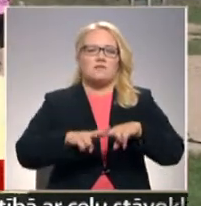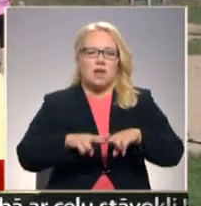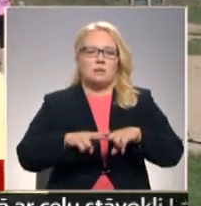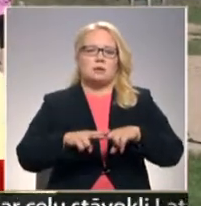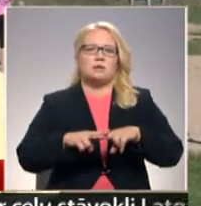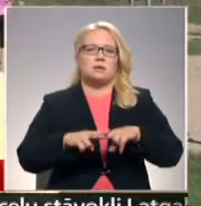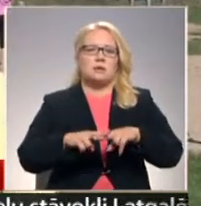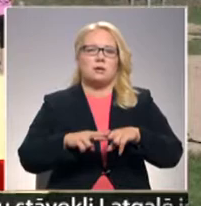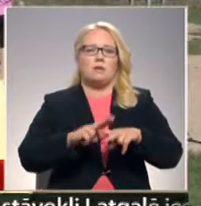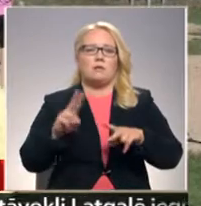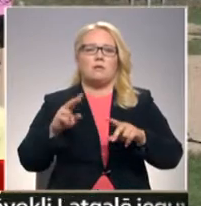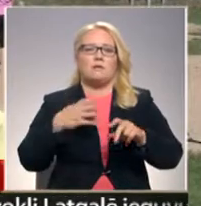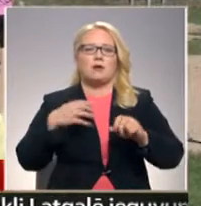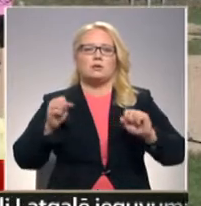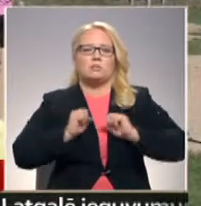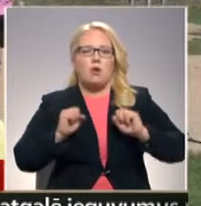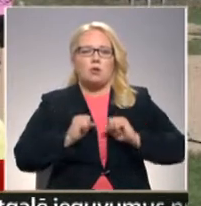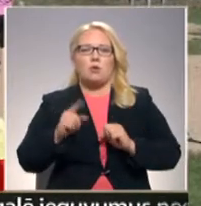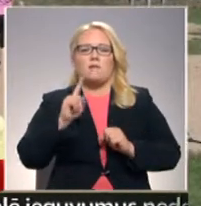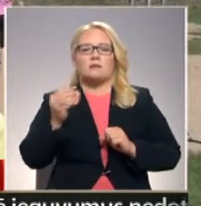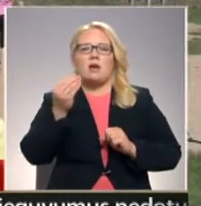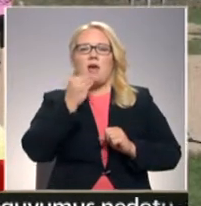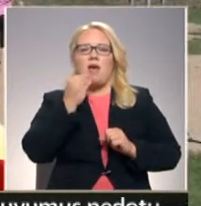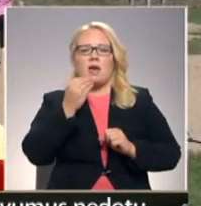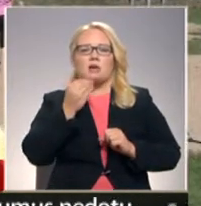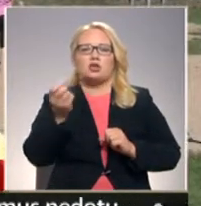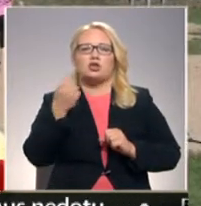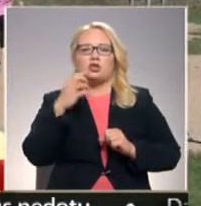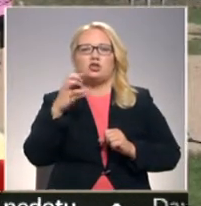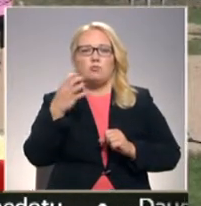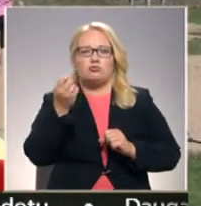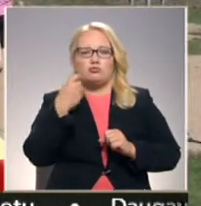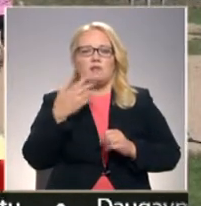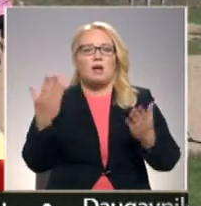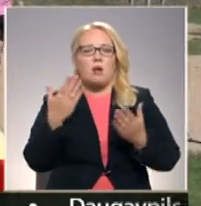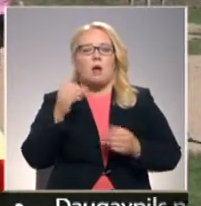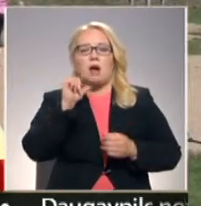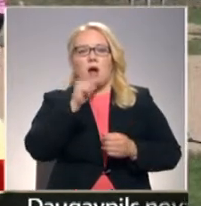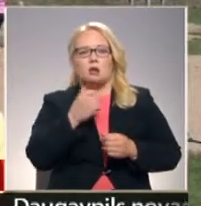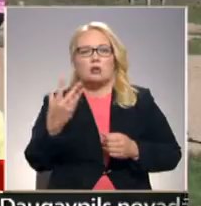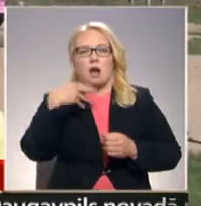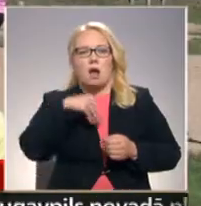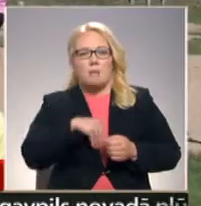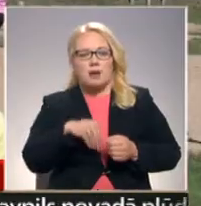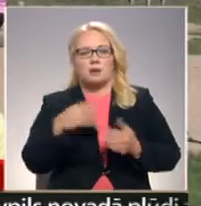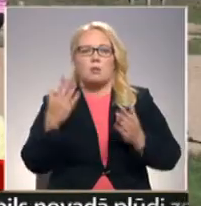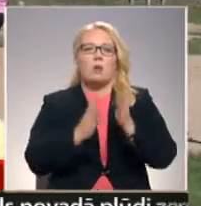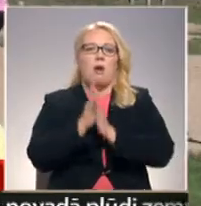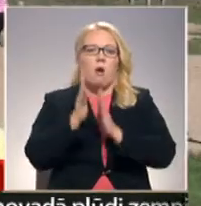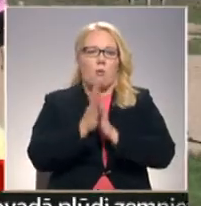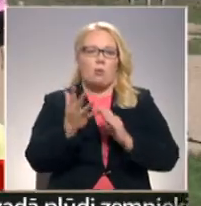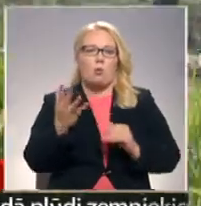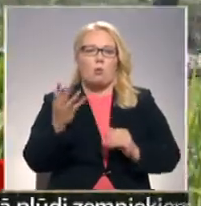un nesportot un es tikai čipsus pilnām mutēm, bet vajag arī kaut ko garšīgu paēst, bet kādu